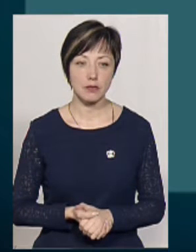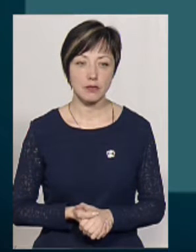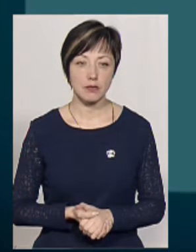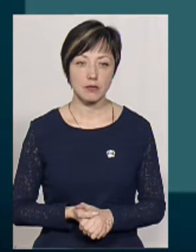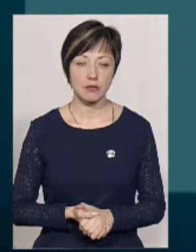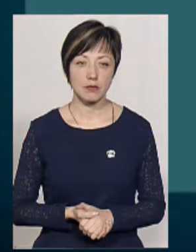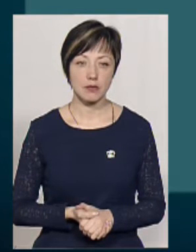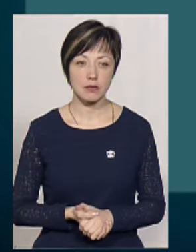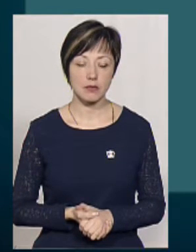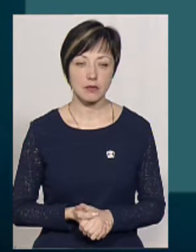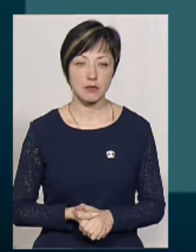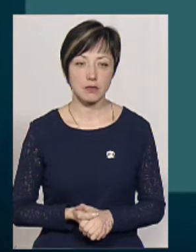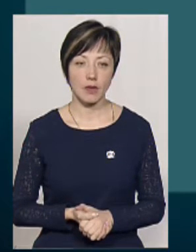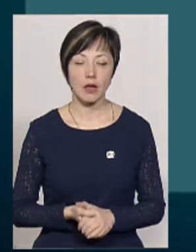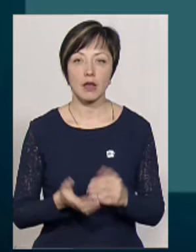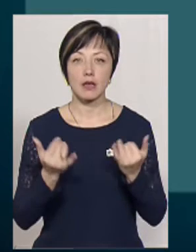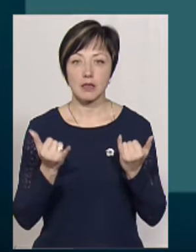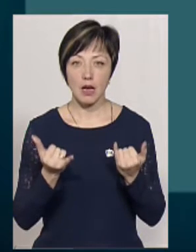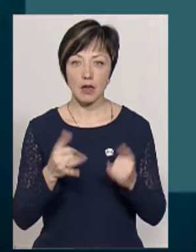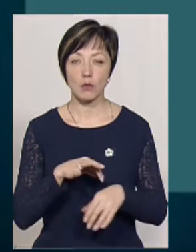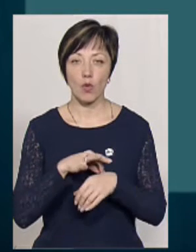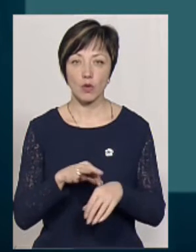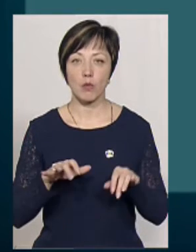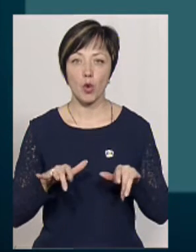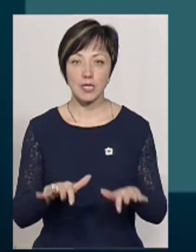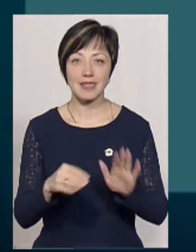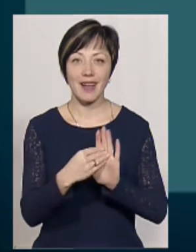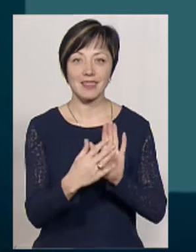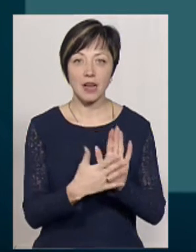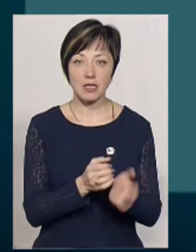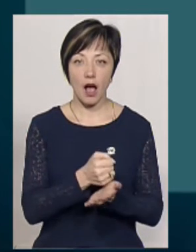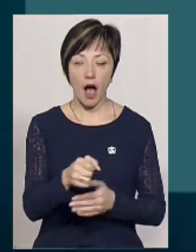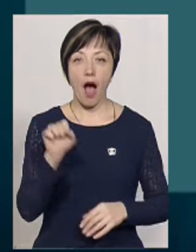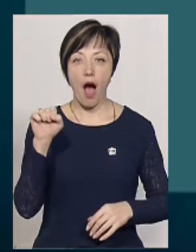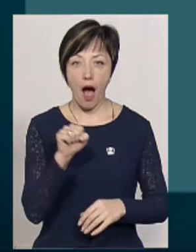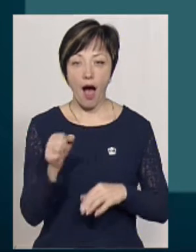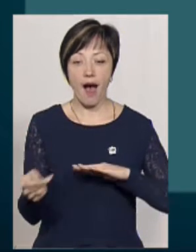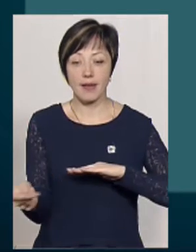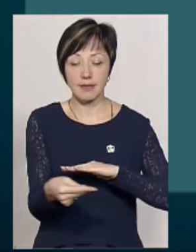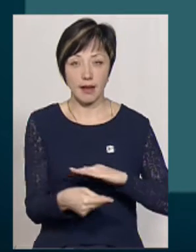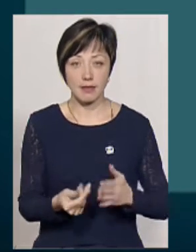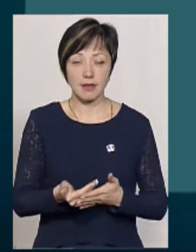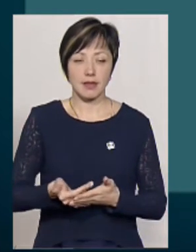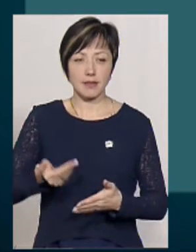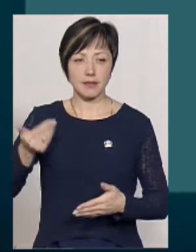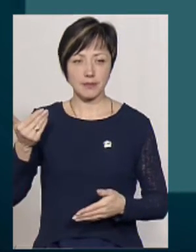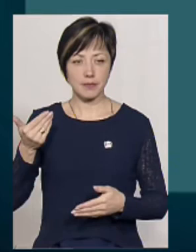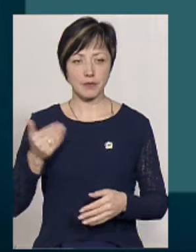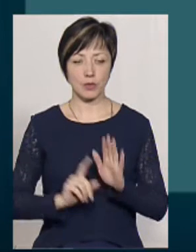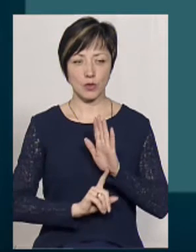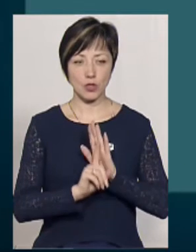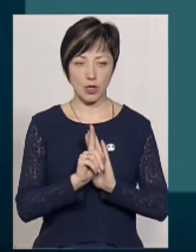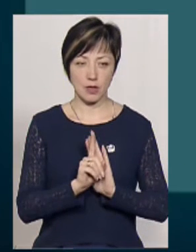Іде зараз проходить процес реєстрації, а агітація почалася ще задовго до процесу реєстрації.